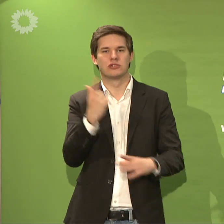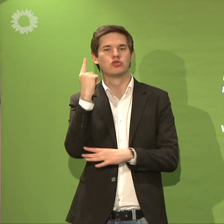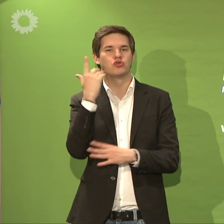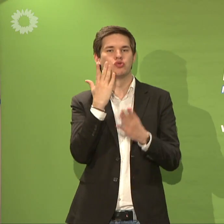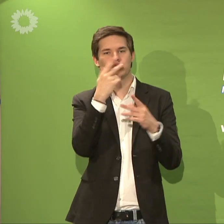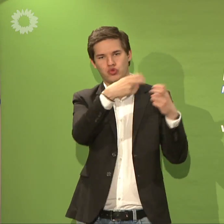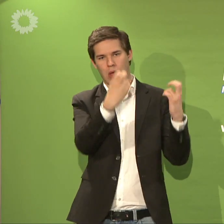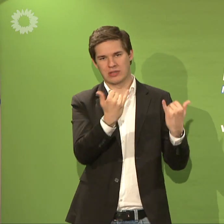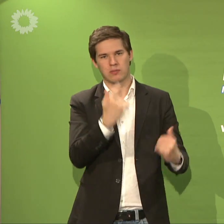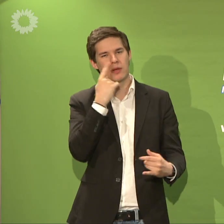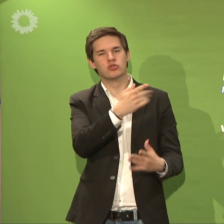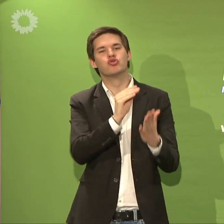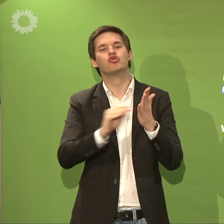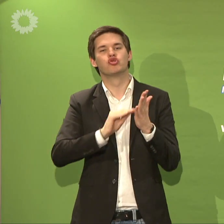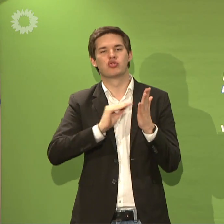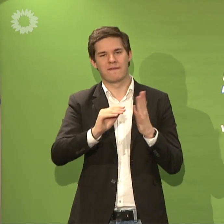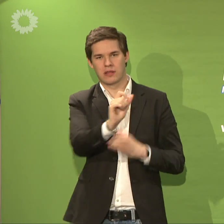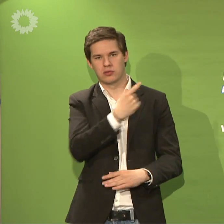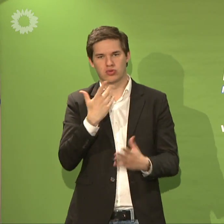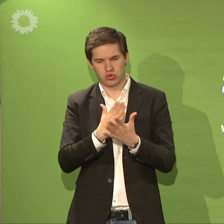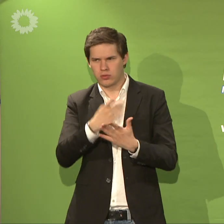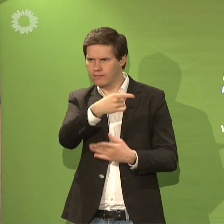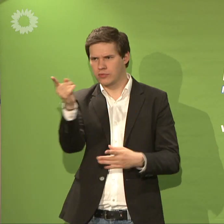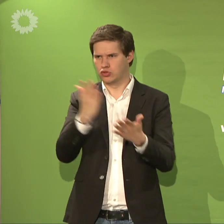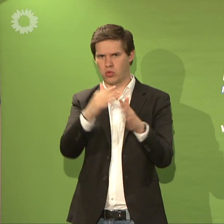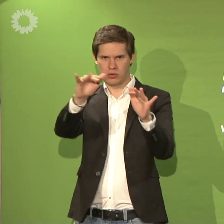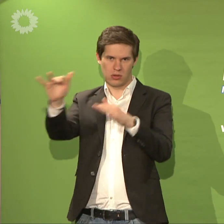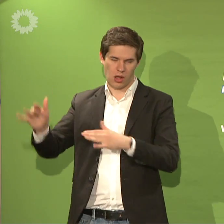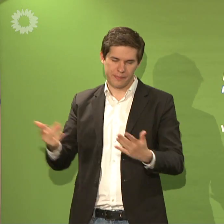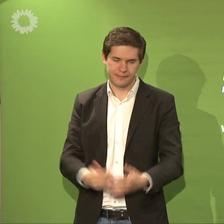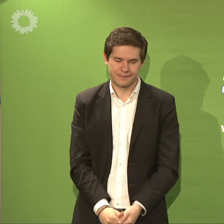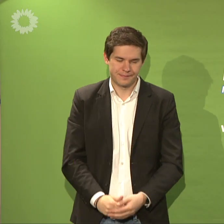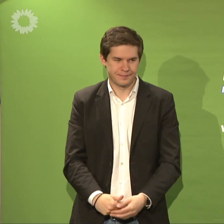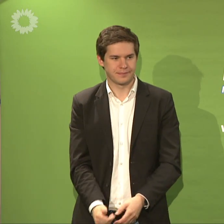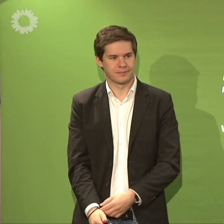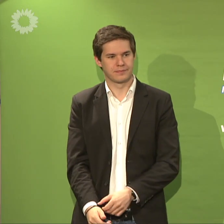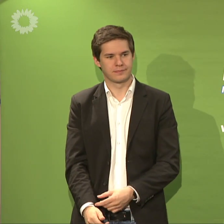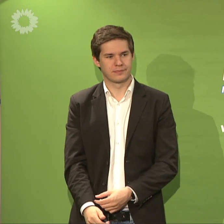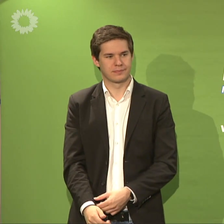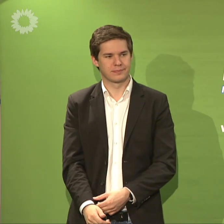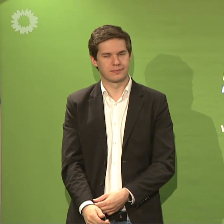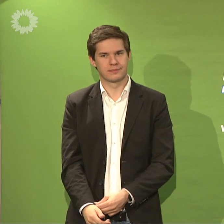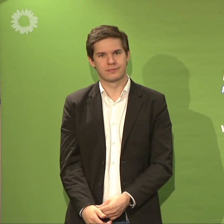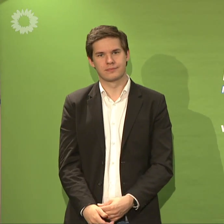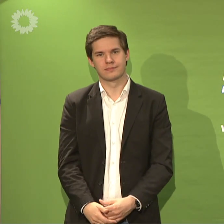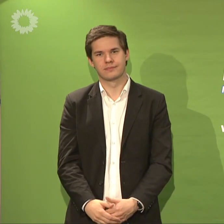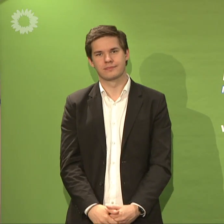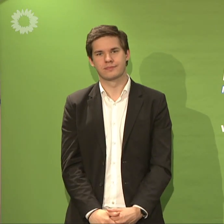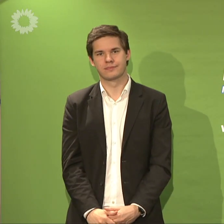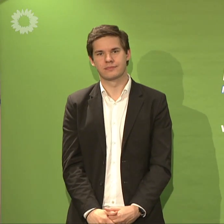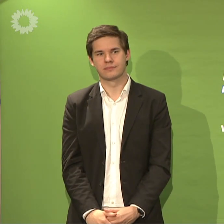Bewerbung schriftlich eingereicht. Die liegt euch also vor. Also wir fangen mit den Frauen an. Ja, es passt dann so. Wir fangen mit so rum